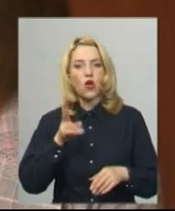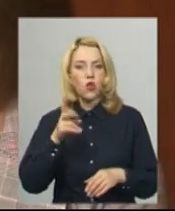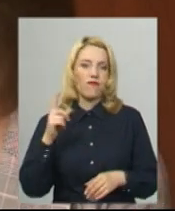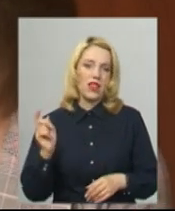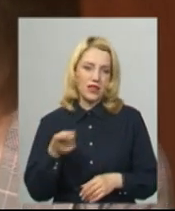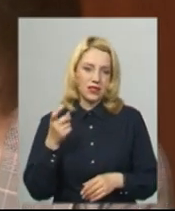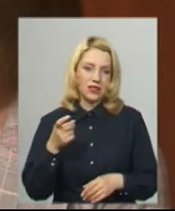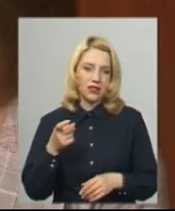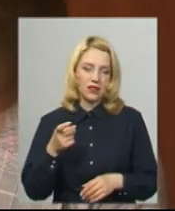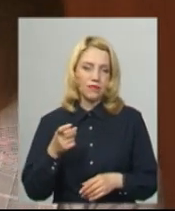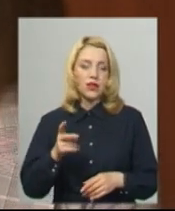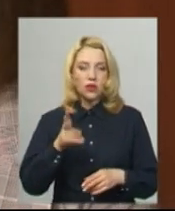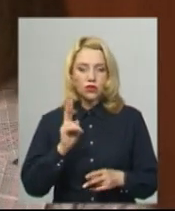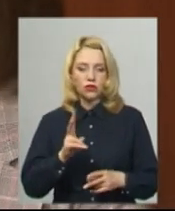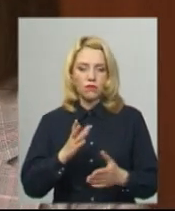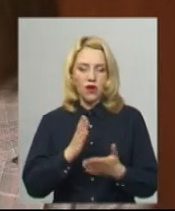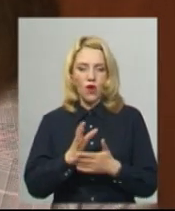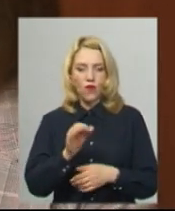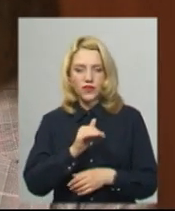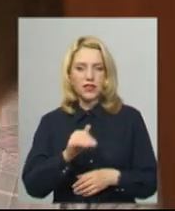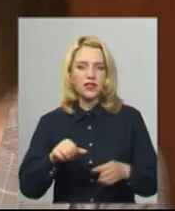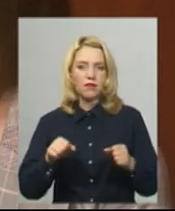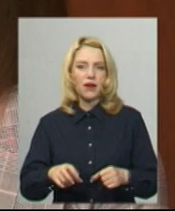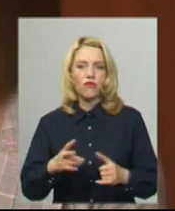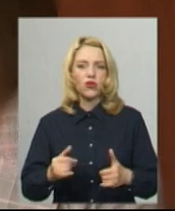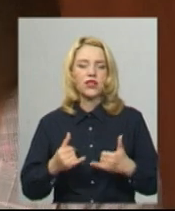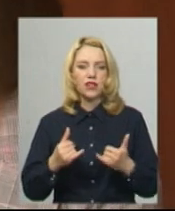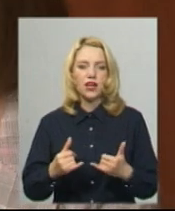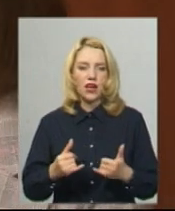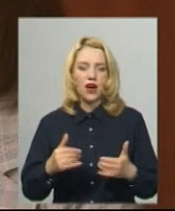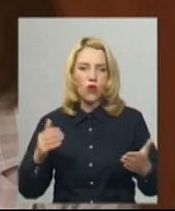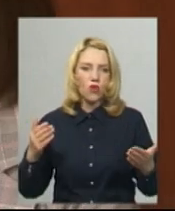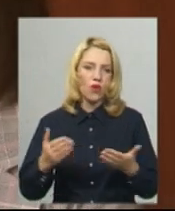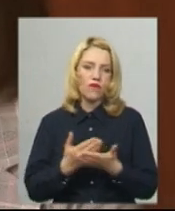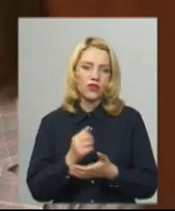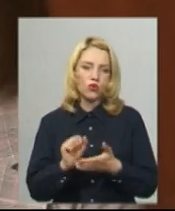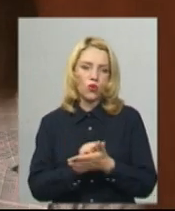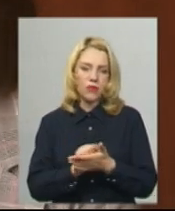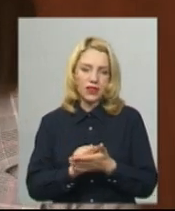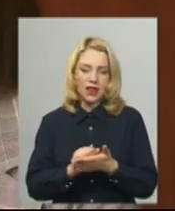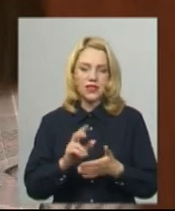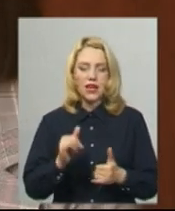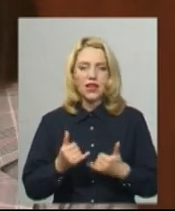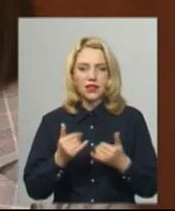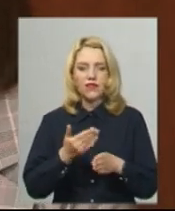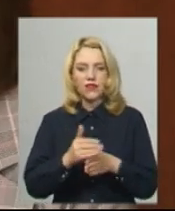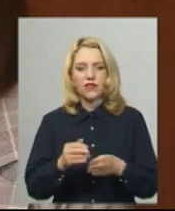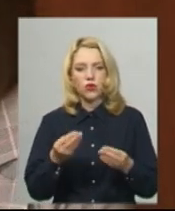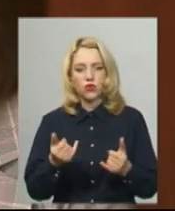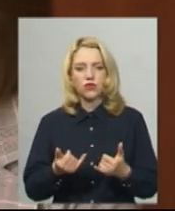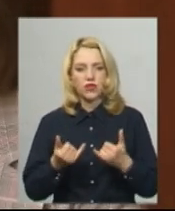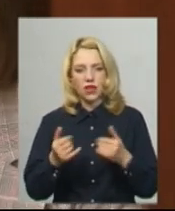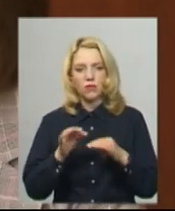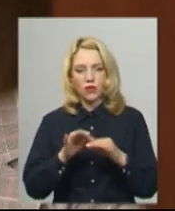мав офіційне право для замовлення документації на пам'ятку, для виділення коштів, ну і, звичайно, для